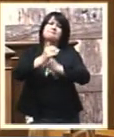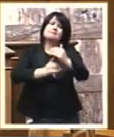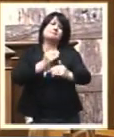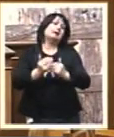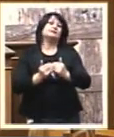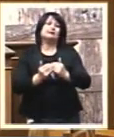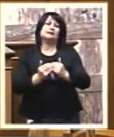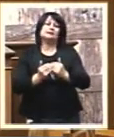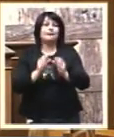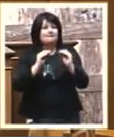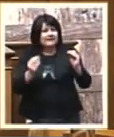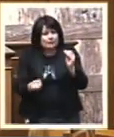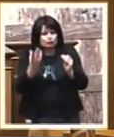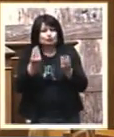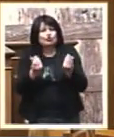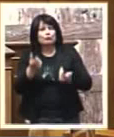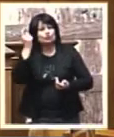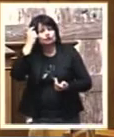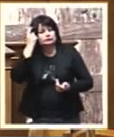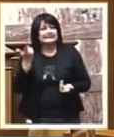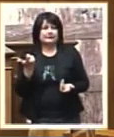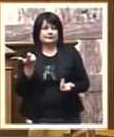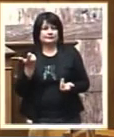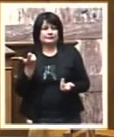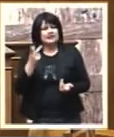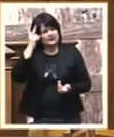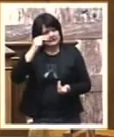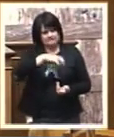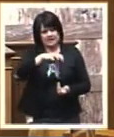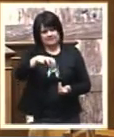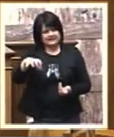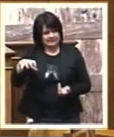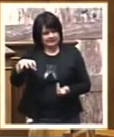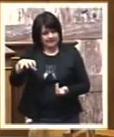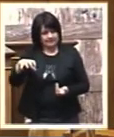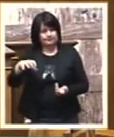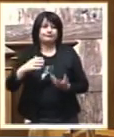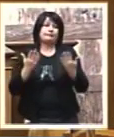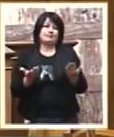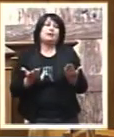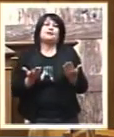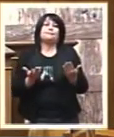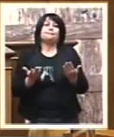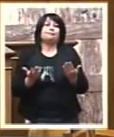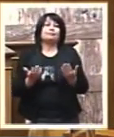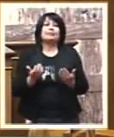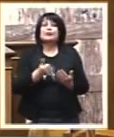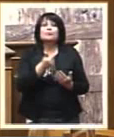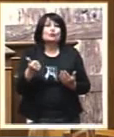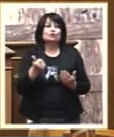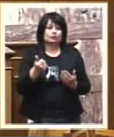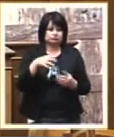νέο νόημα στην παιδεία και στα εκπαιδευτικά ιδρύματα. Δεν είναι εκεί που μόνο τα παιδιά μας